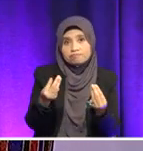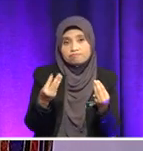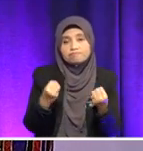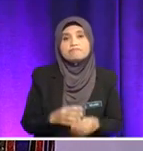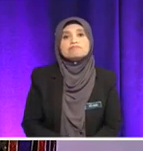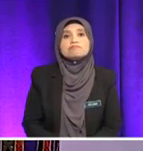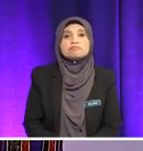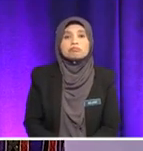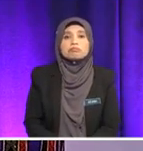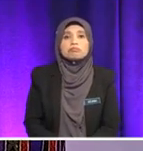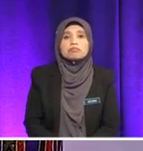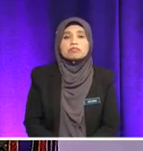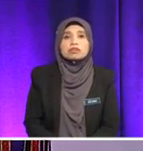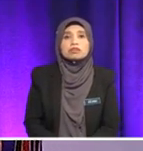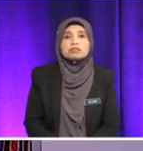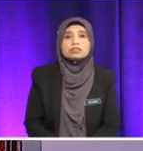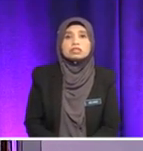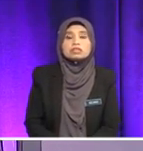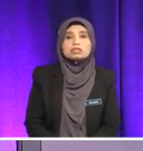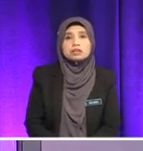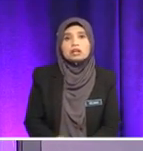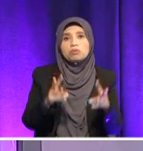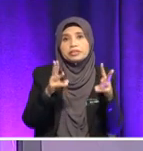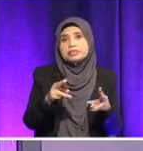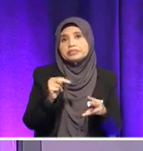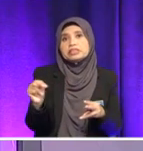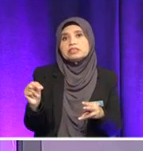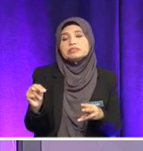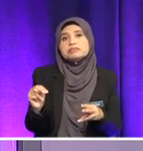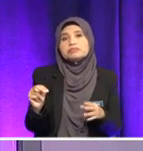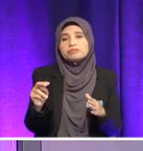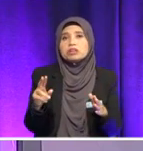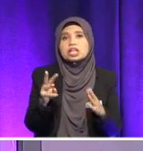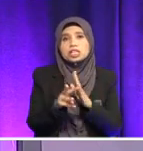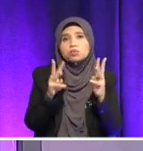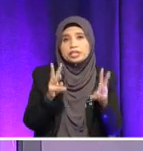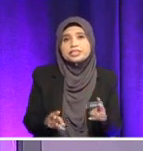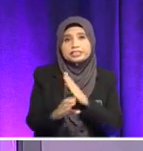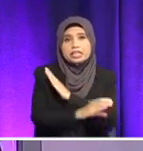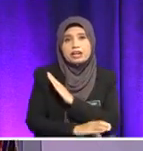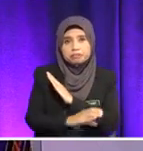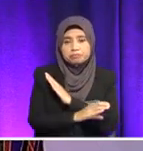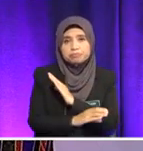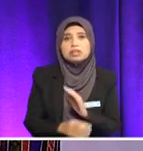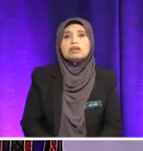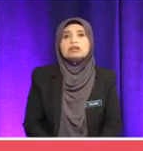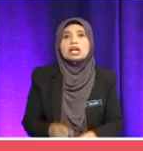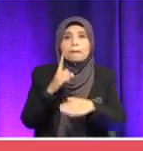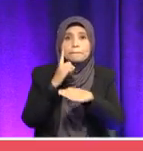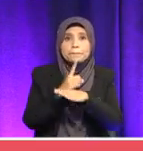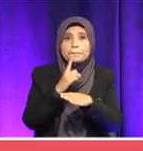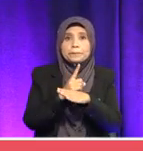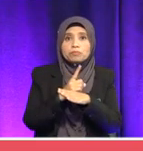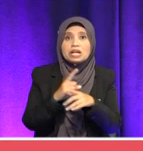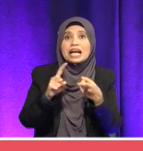kemudian itu soal kewarganegaraan nah yang seterusnya daripada partai politik dan pihak awam